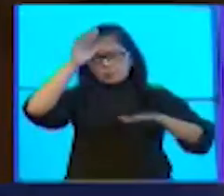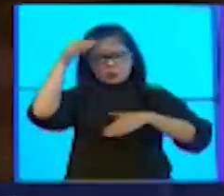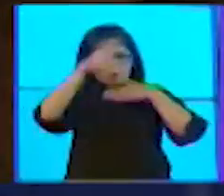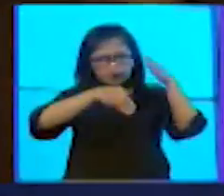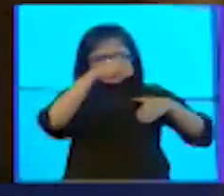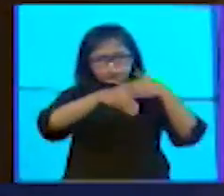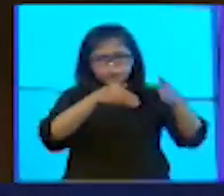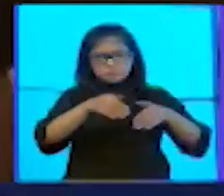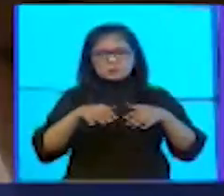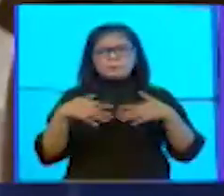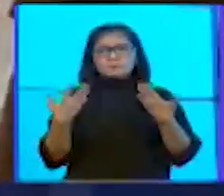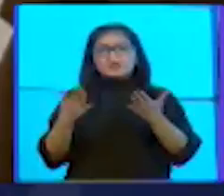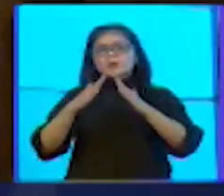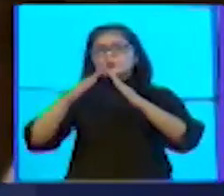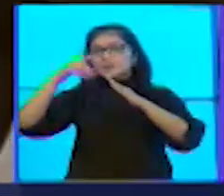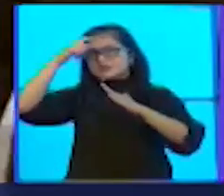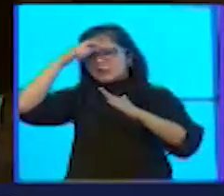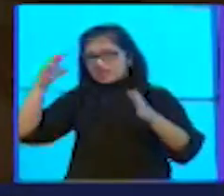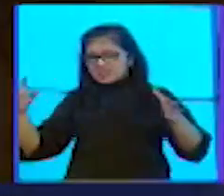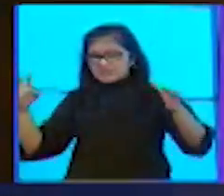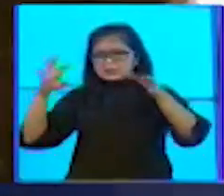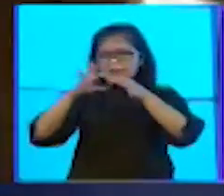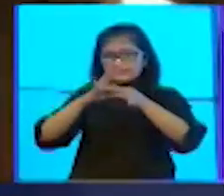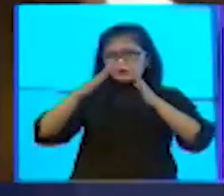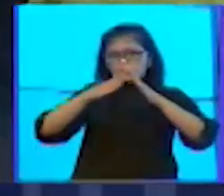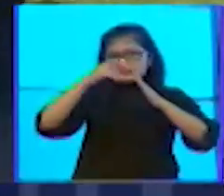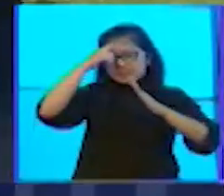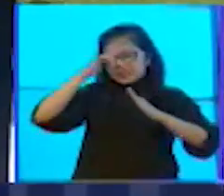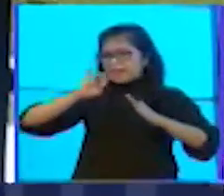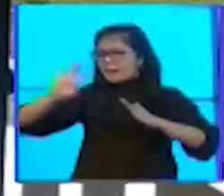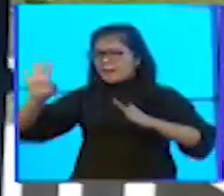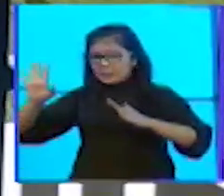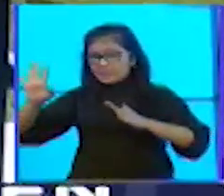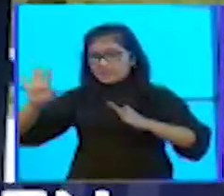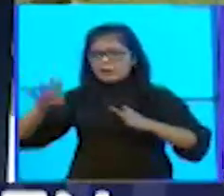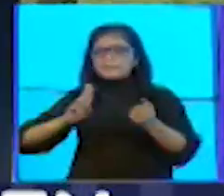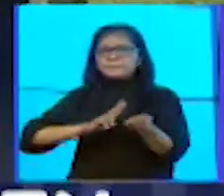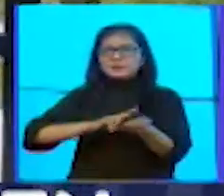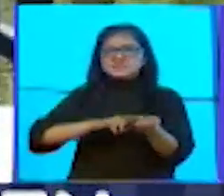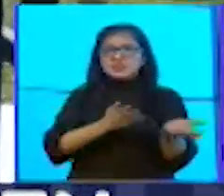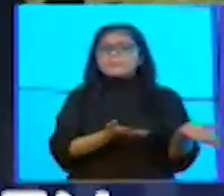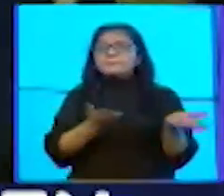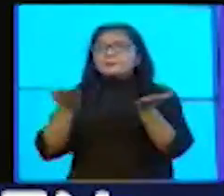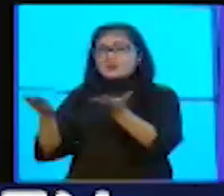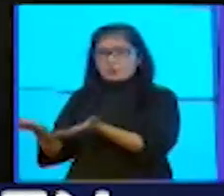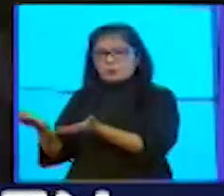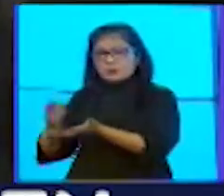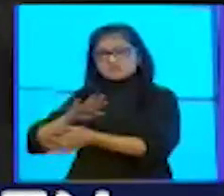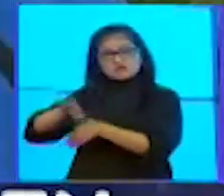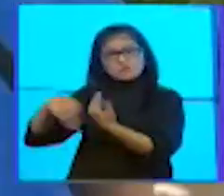pihak RSU Kaban Jahe berkoordinasi dengan rumah sakit lainnya untuk menampung pasien rujukan COVID-19 agar seluruh pasien